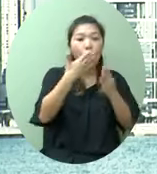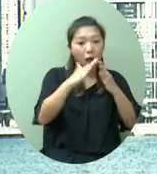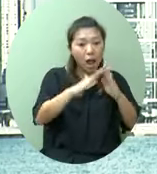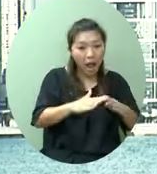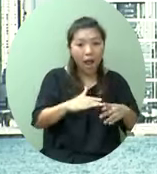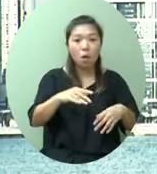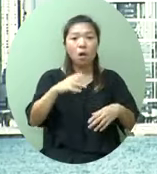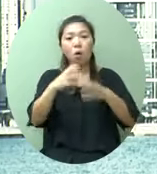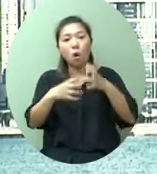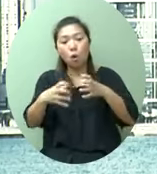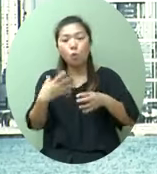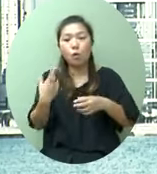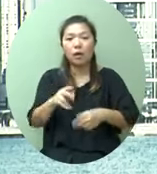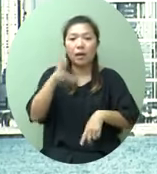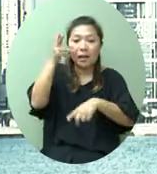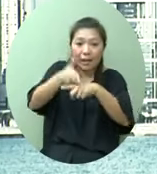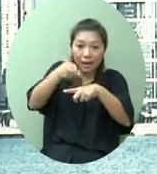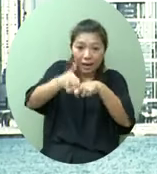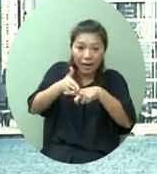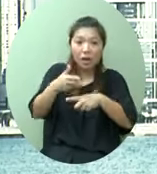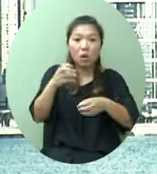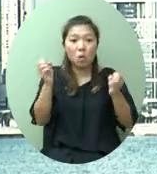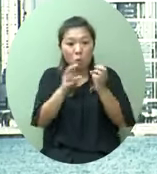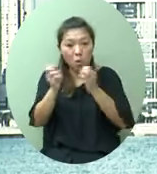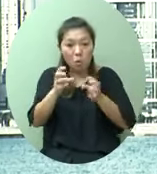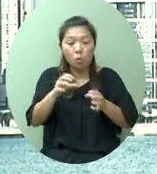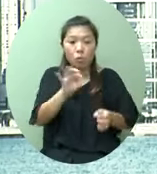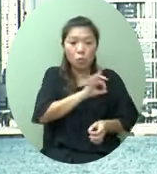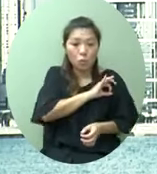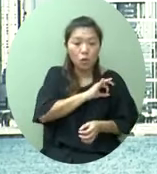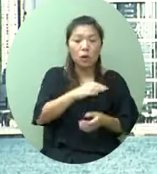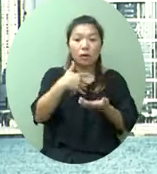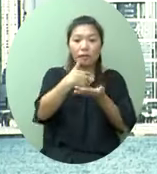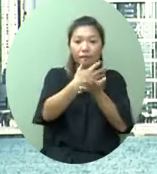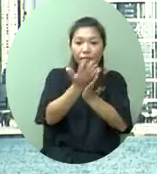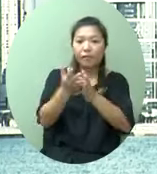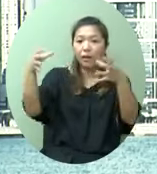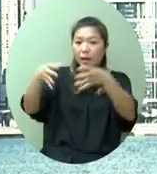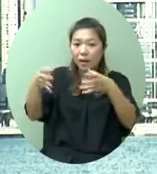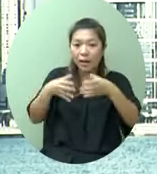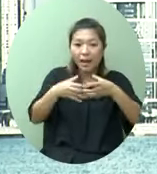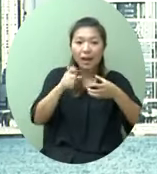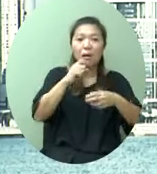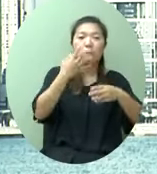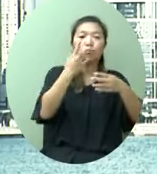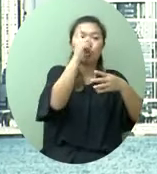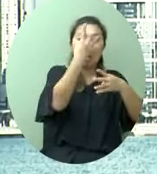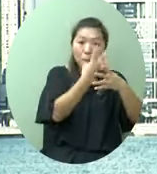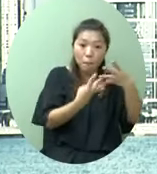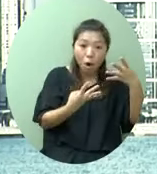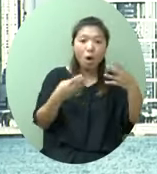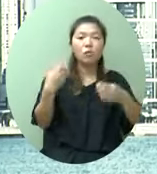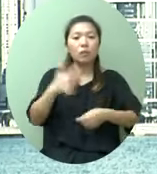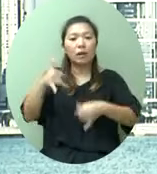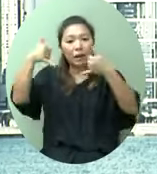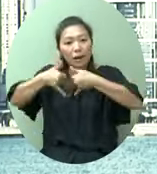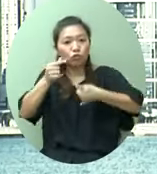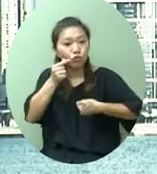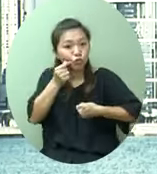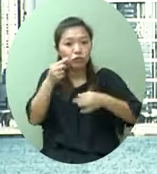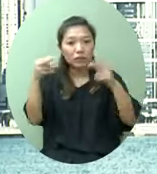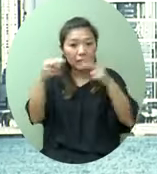啲係直播嘅諮詢會啦，亦都有同唔同界別喺線上同埋線下嘅接觸。